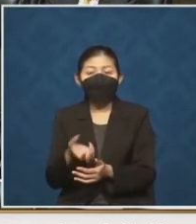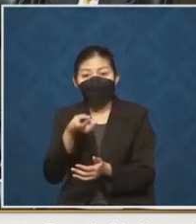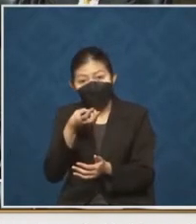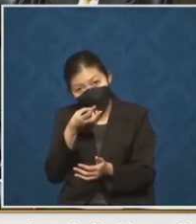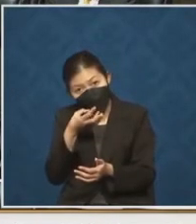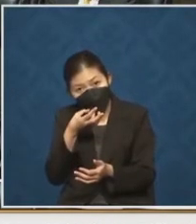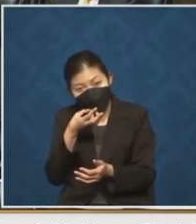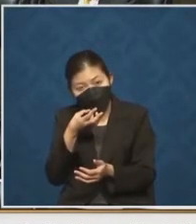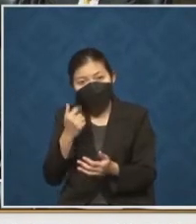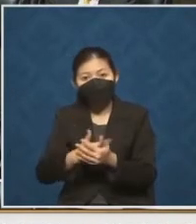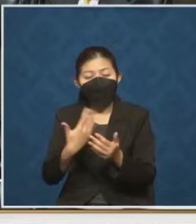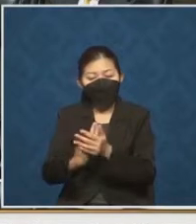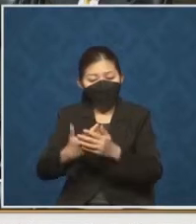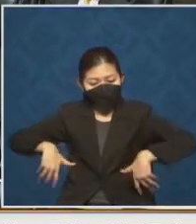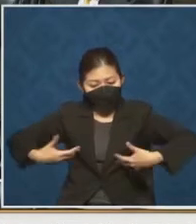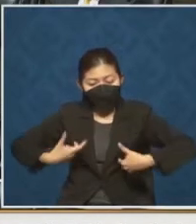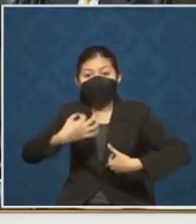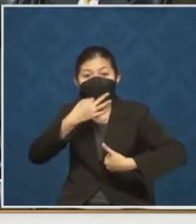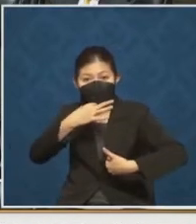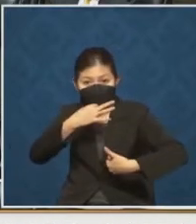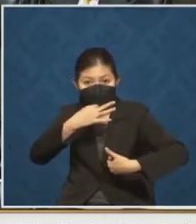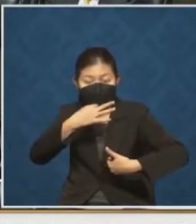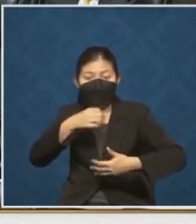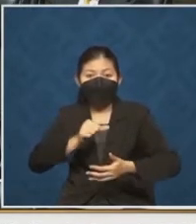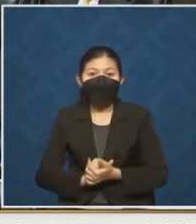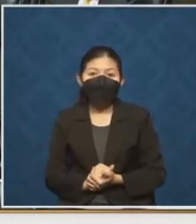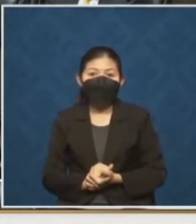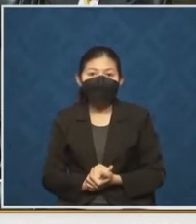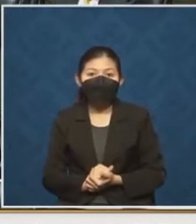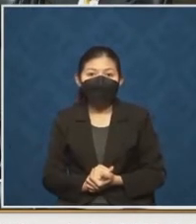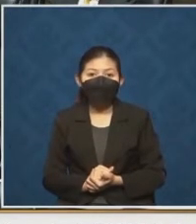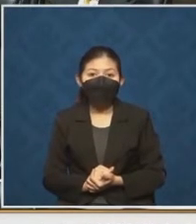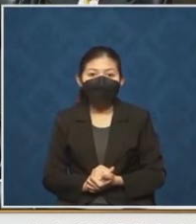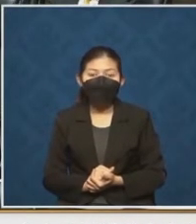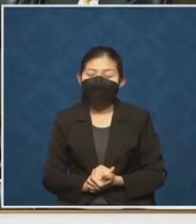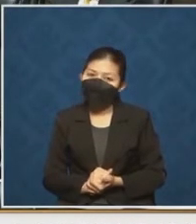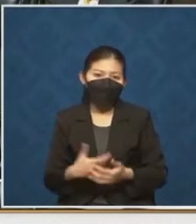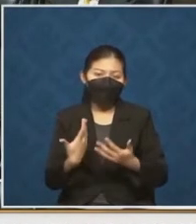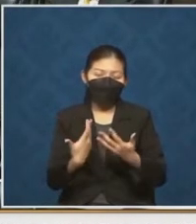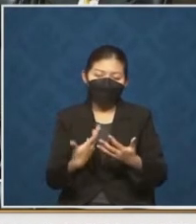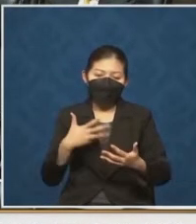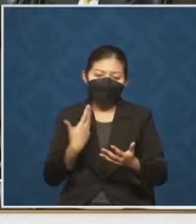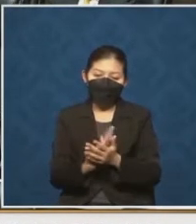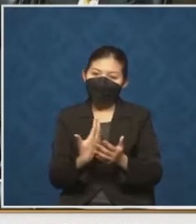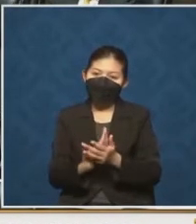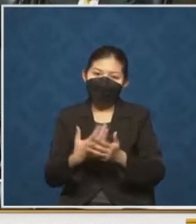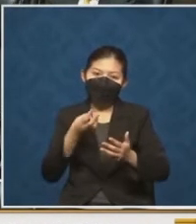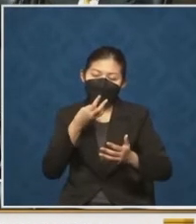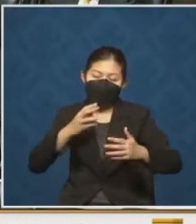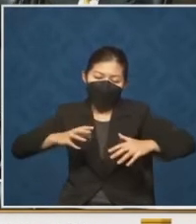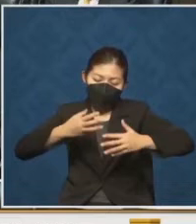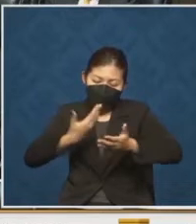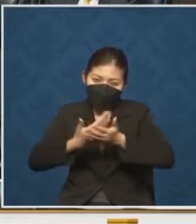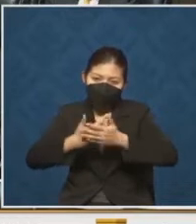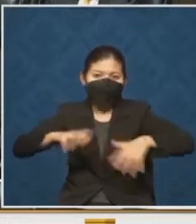คนไทยทุกข์ระทมครับจับของแพงทั้ง Times inของแพงทั้งแผ่นดินไม่พอสำหรับที่สุด